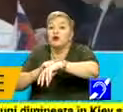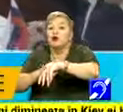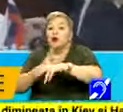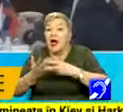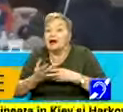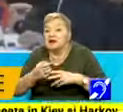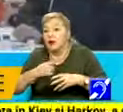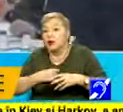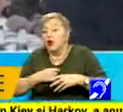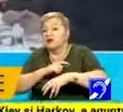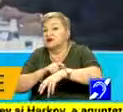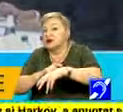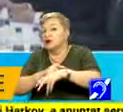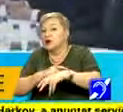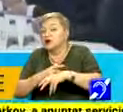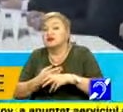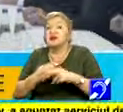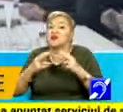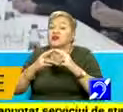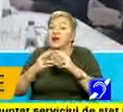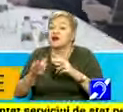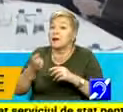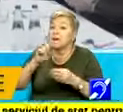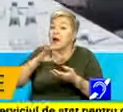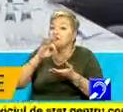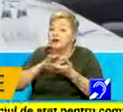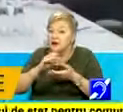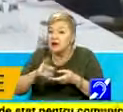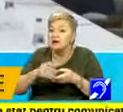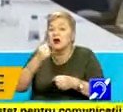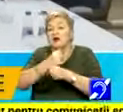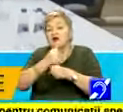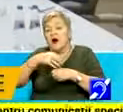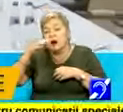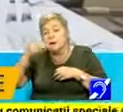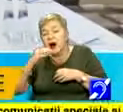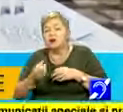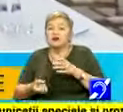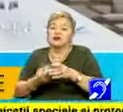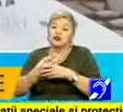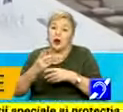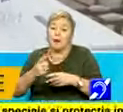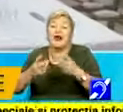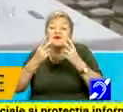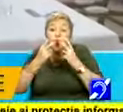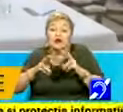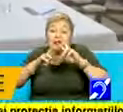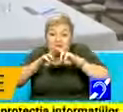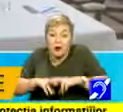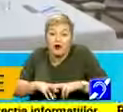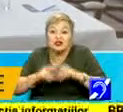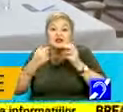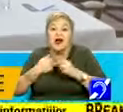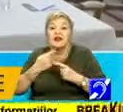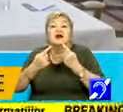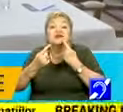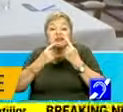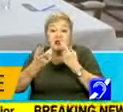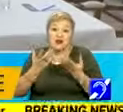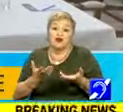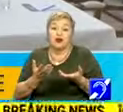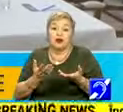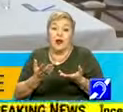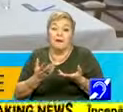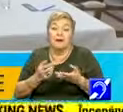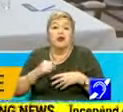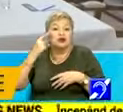să dureze, să fie mai multe runde, să fie pauze. Principalul este că s-au așezat la masa tratativelor în